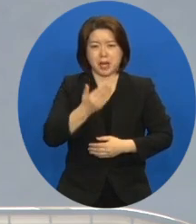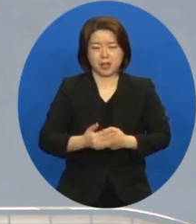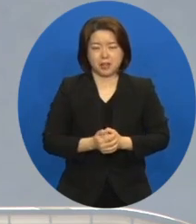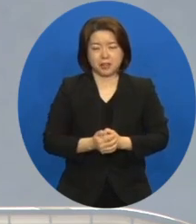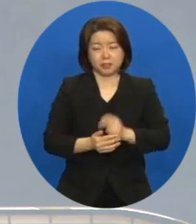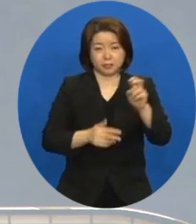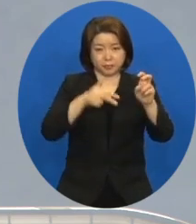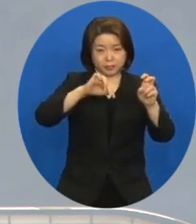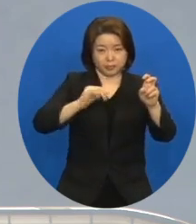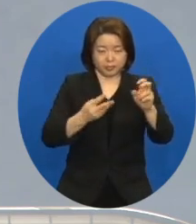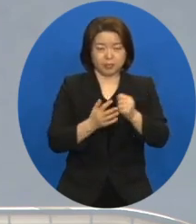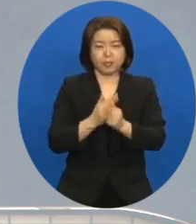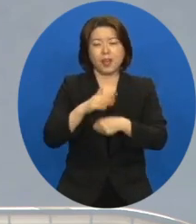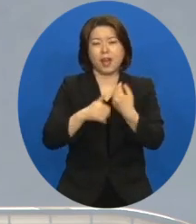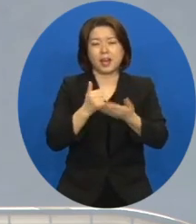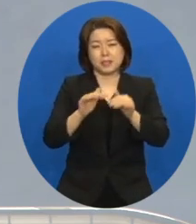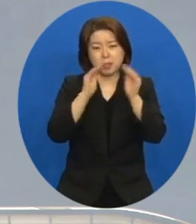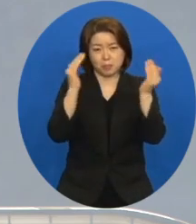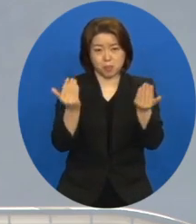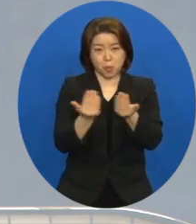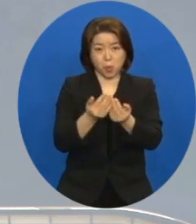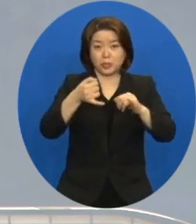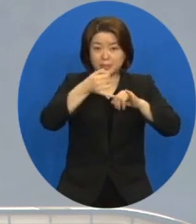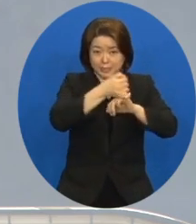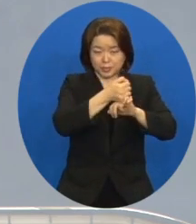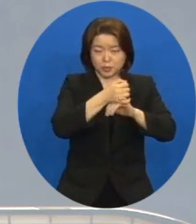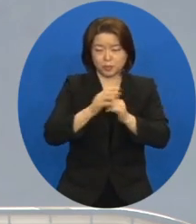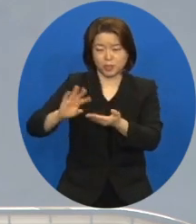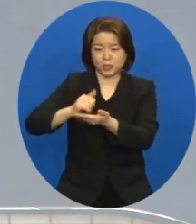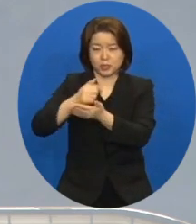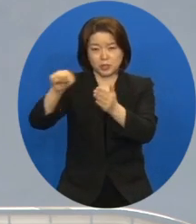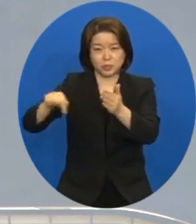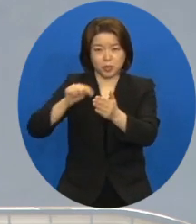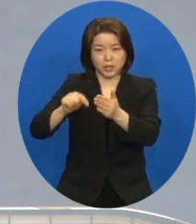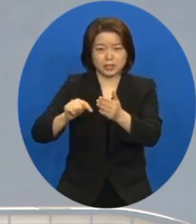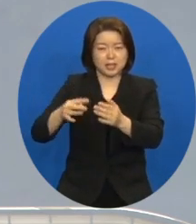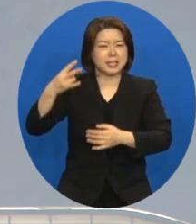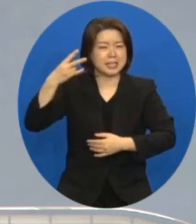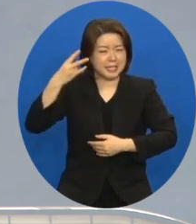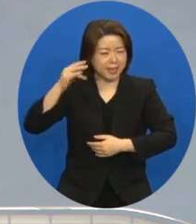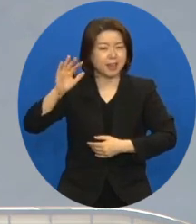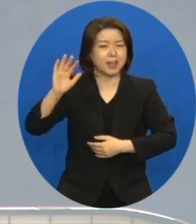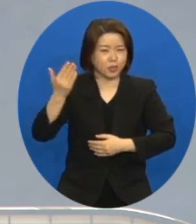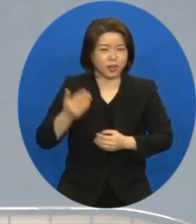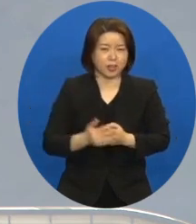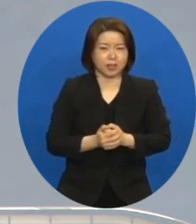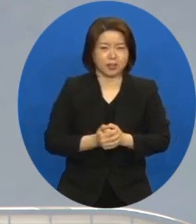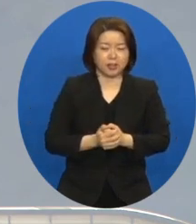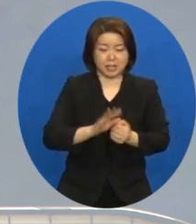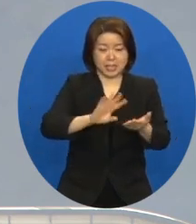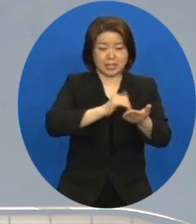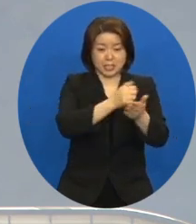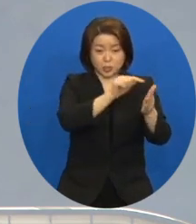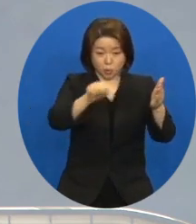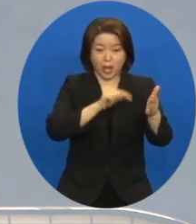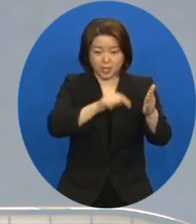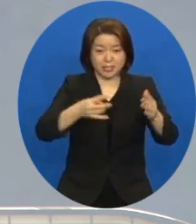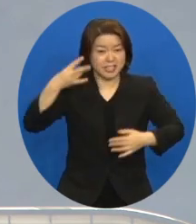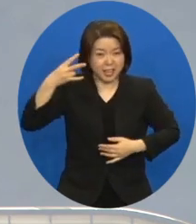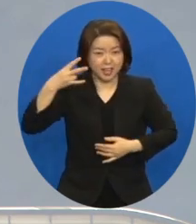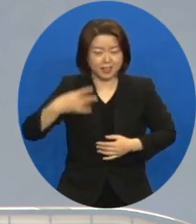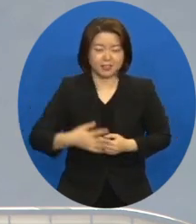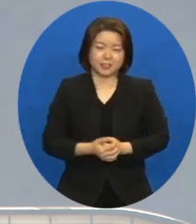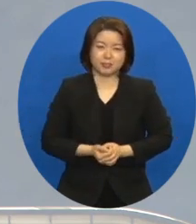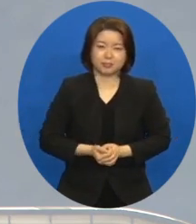20절에 보면 하나님의 모든 약속은 그리스도 안에서 예가 됩니다. 그리스도 안에서 예가